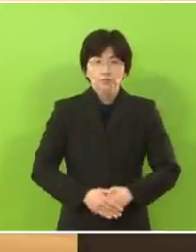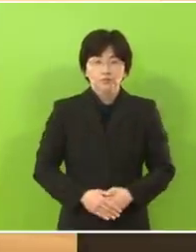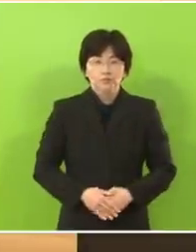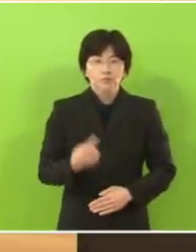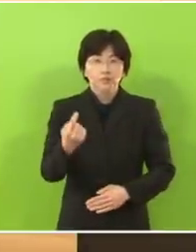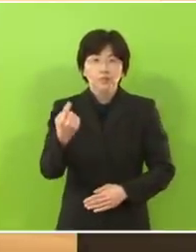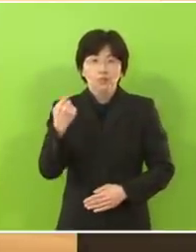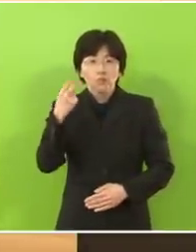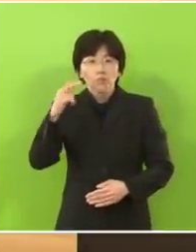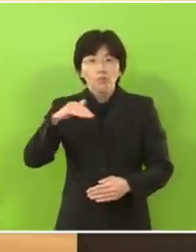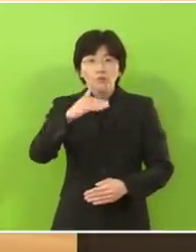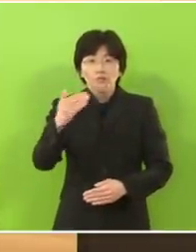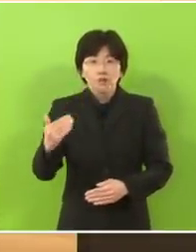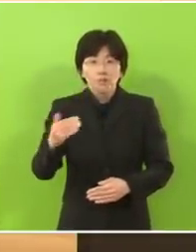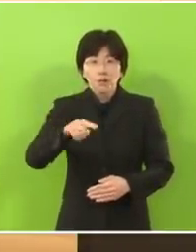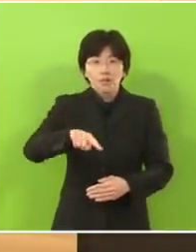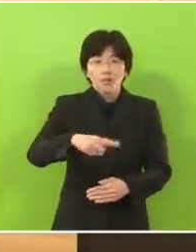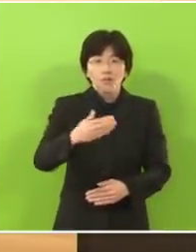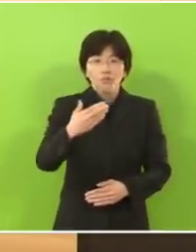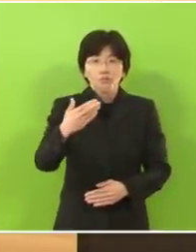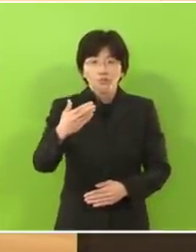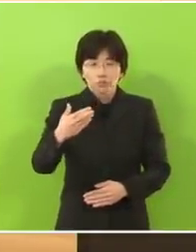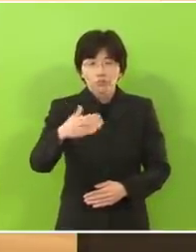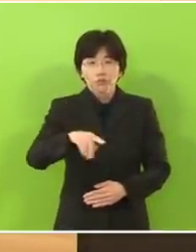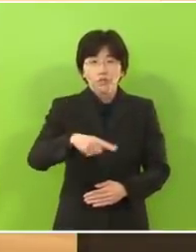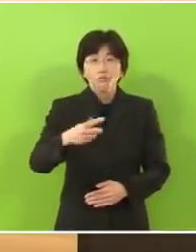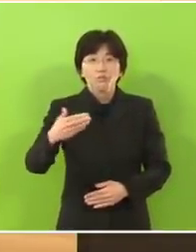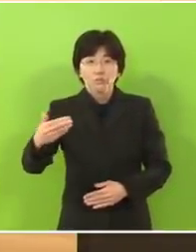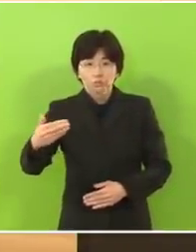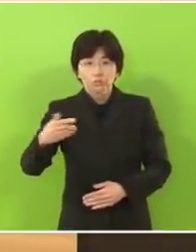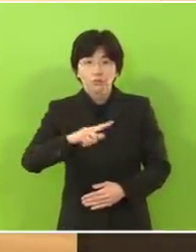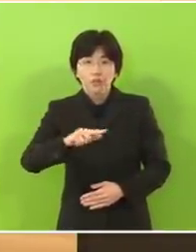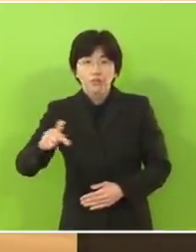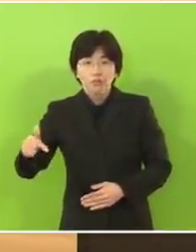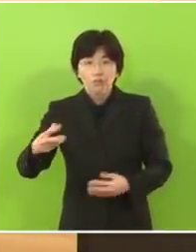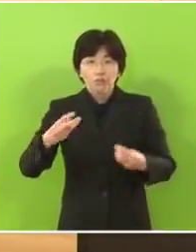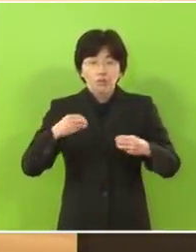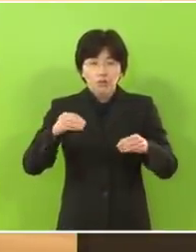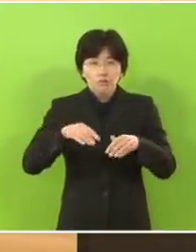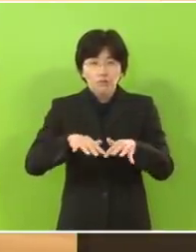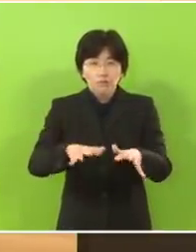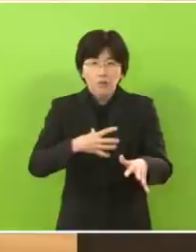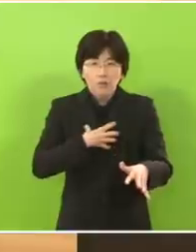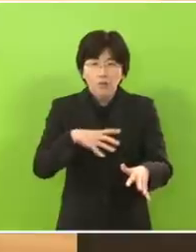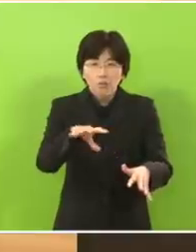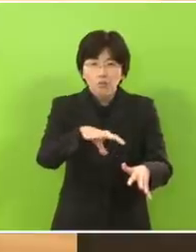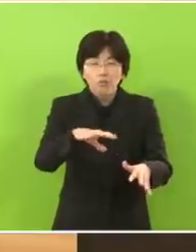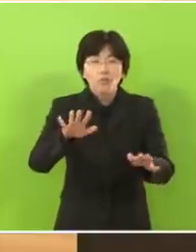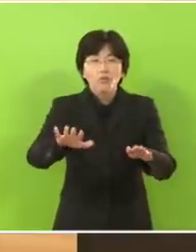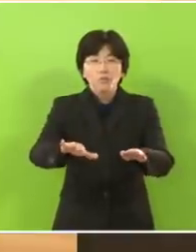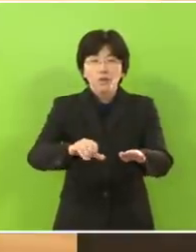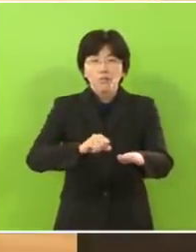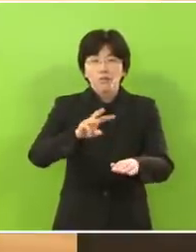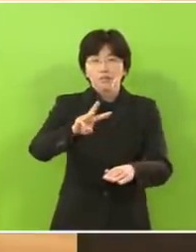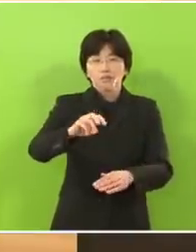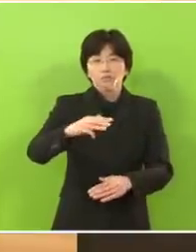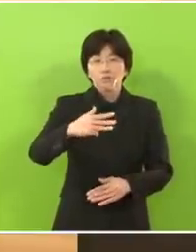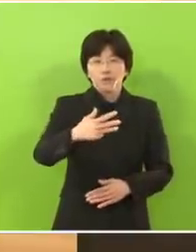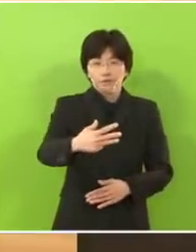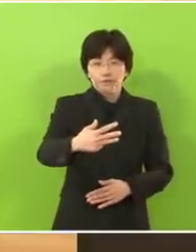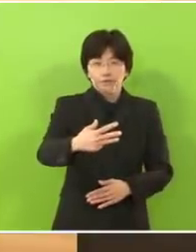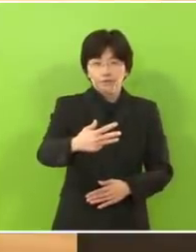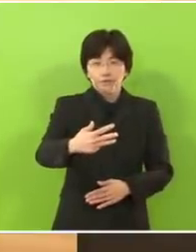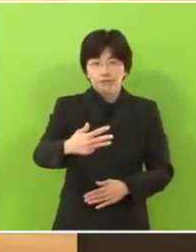昨日も松山市の109名をはじめ感染拡大が危惧されている今治市で38名